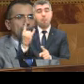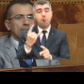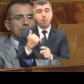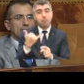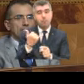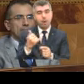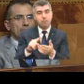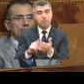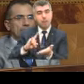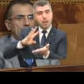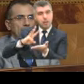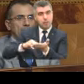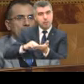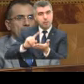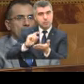كذلك وسيلة